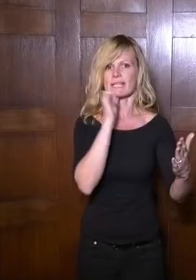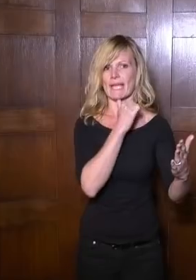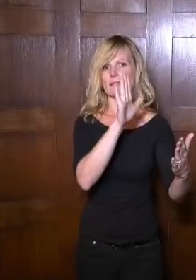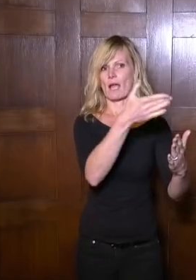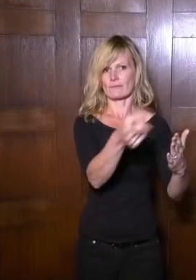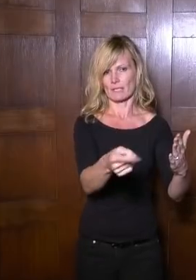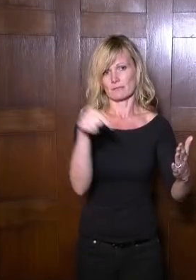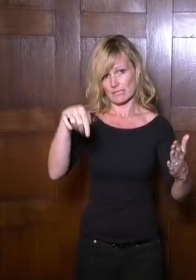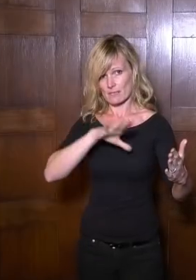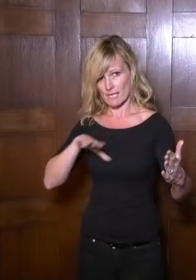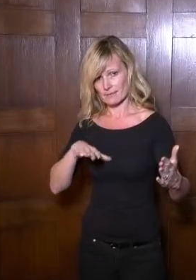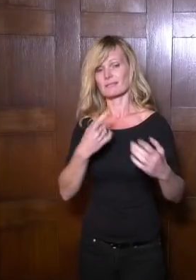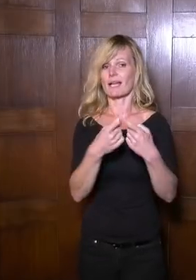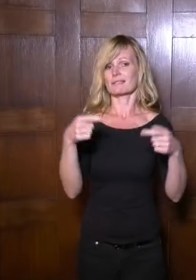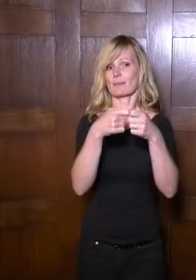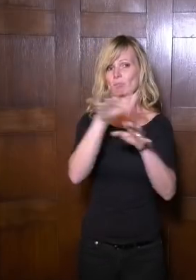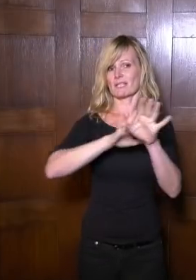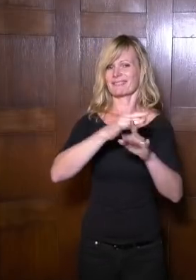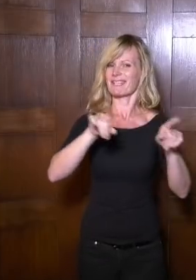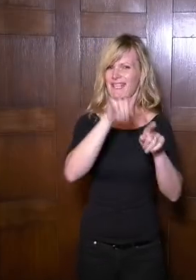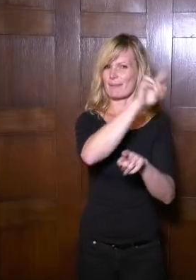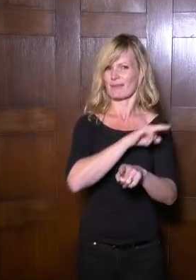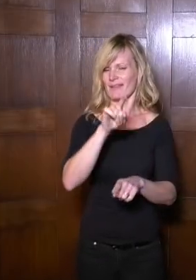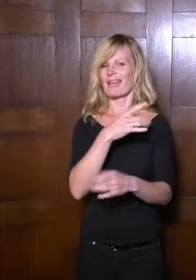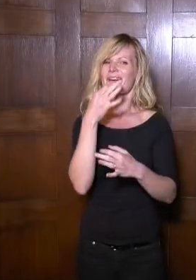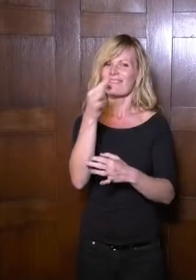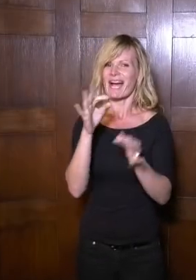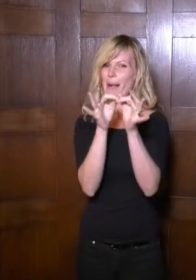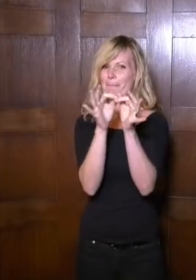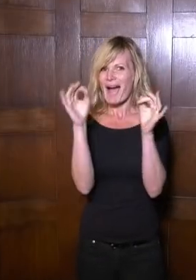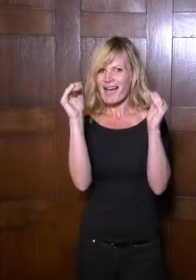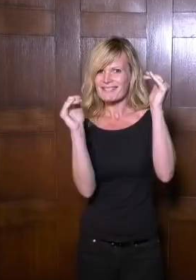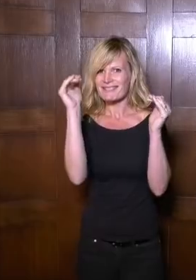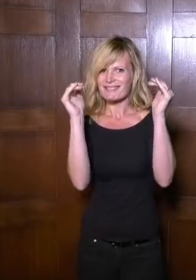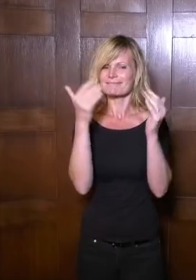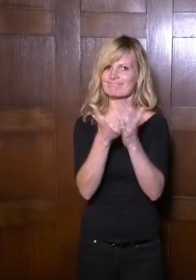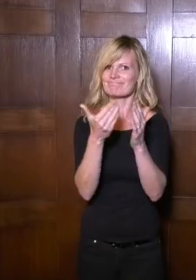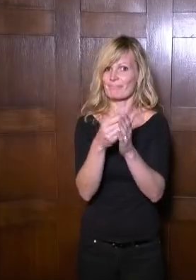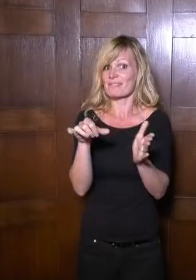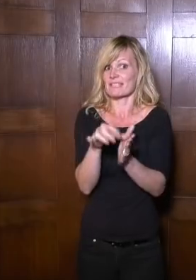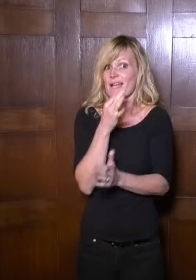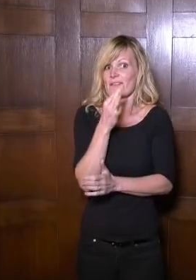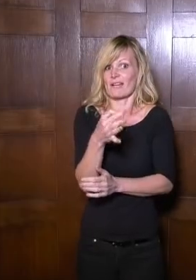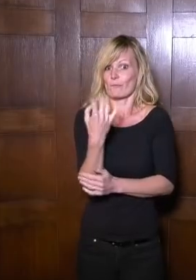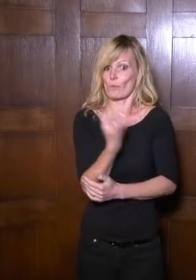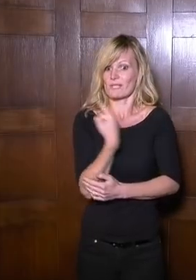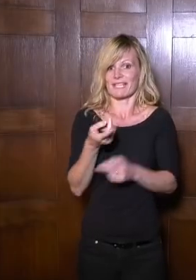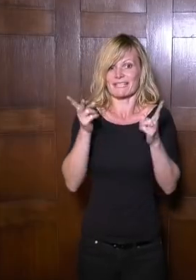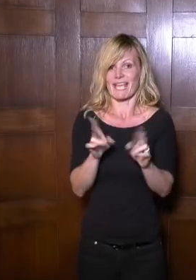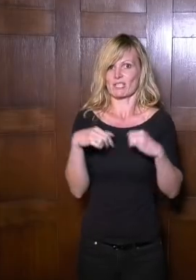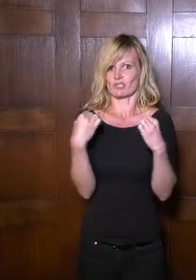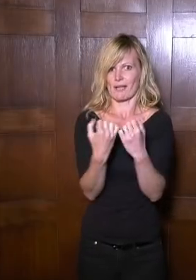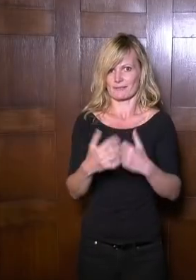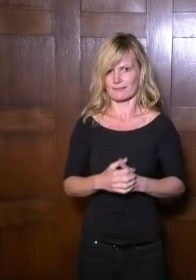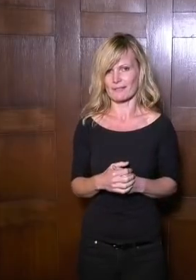anderen Bundesländern. Diese Frage der Verhältnismäßigkeit ist eine ganz zentrale für diesen Rechtsstaat. Je